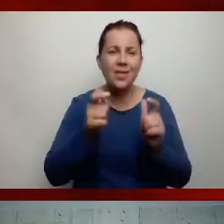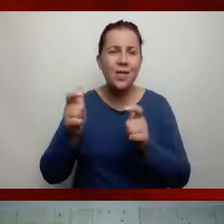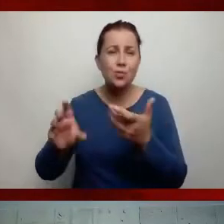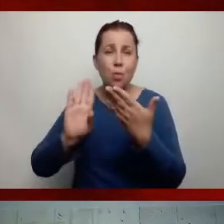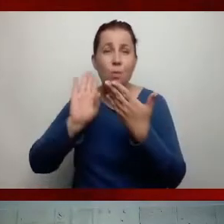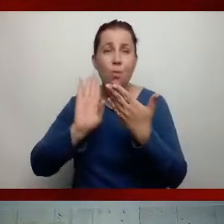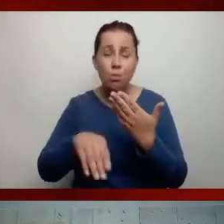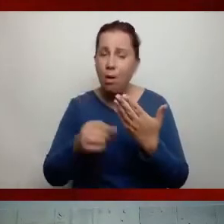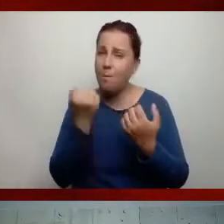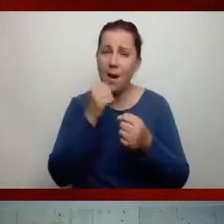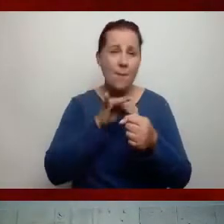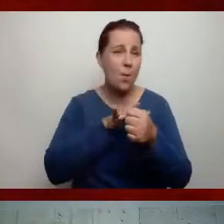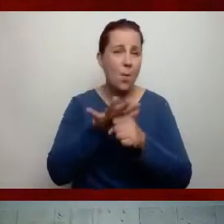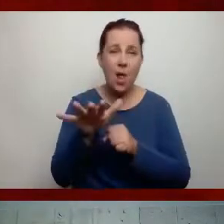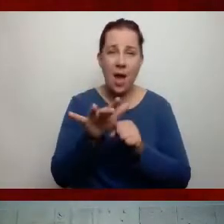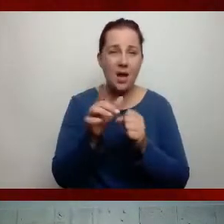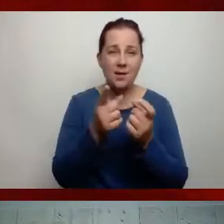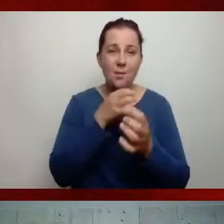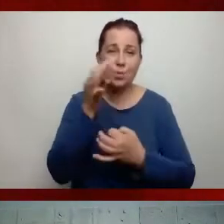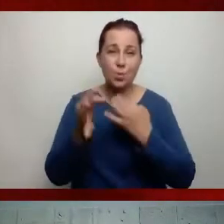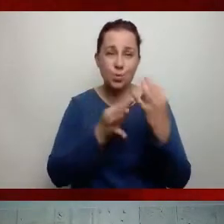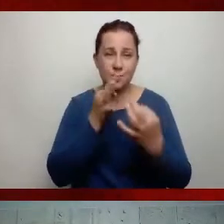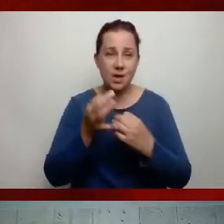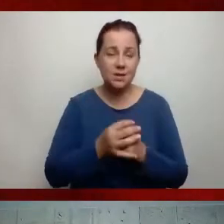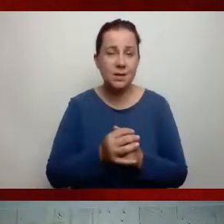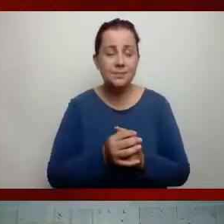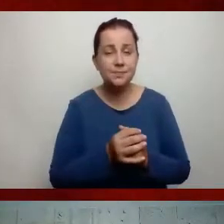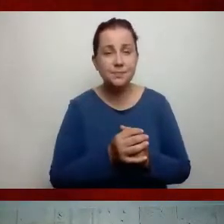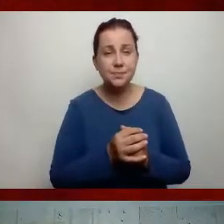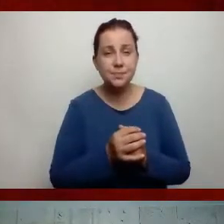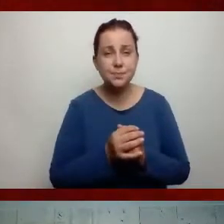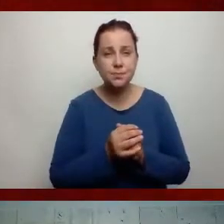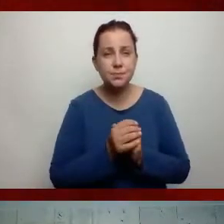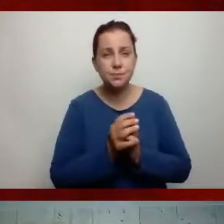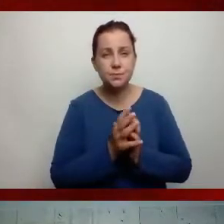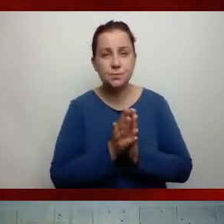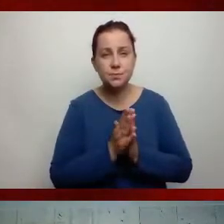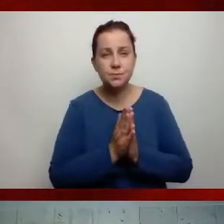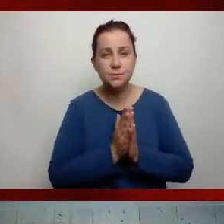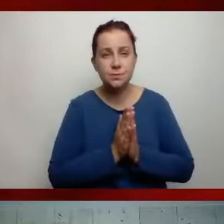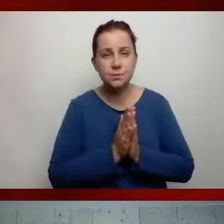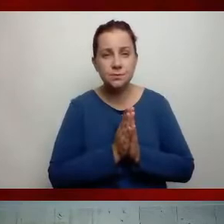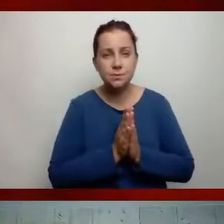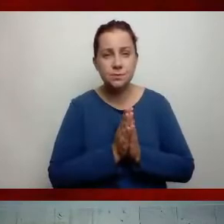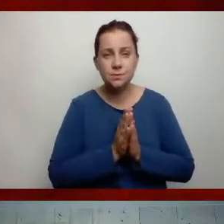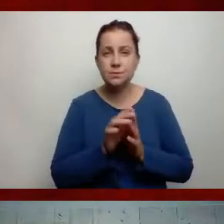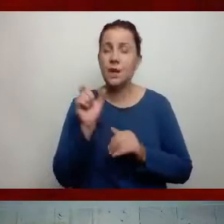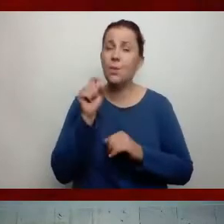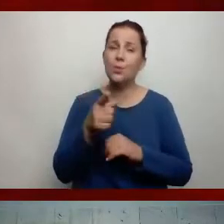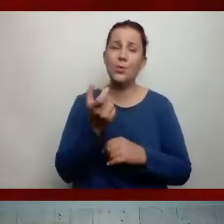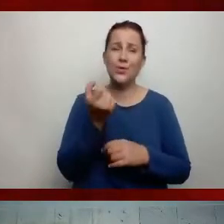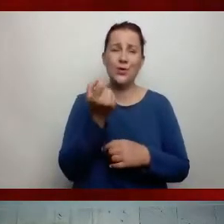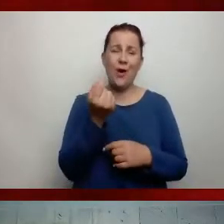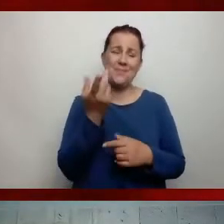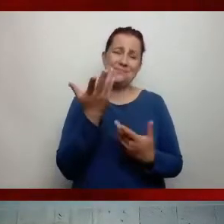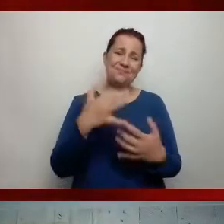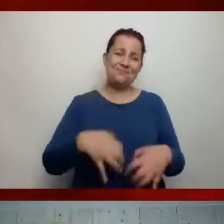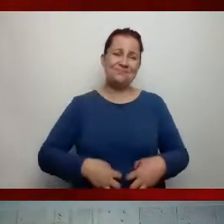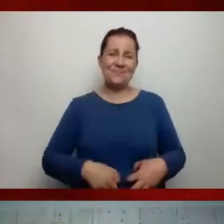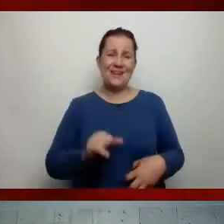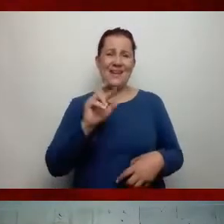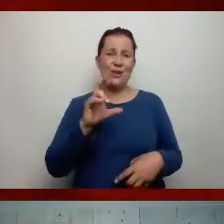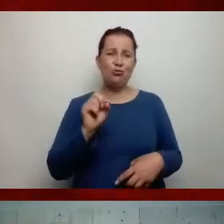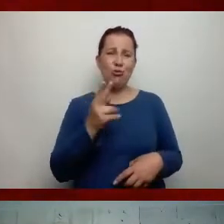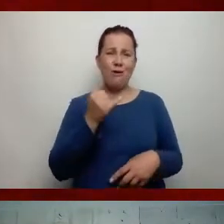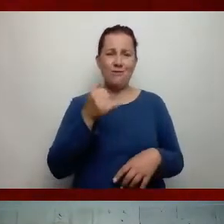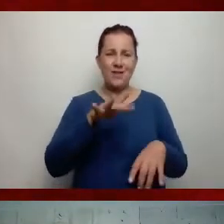to utwór bardzo popularny. I on jest taki troszkę ironicznie traktowany przez część osób